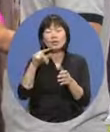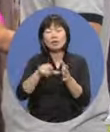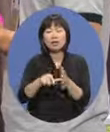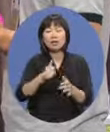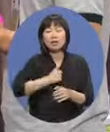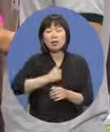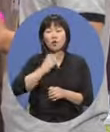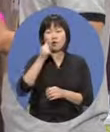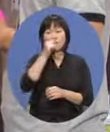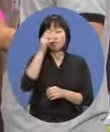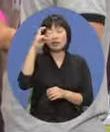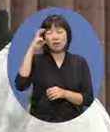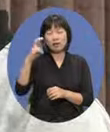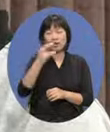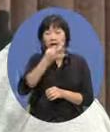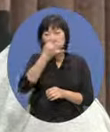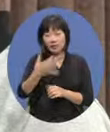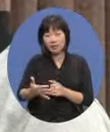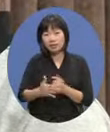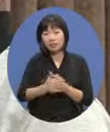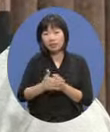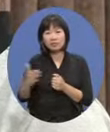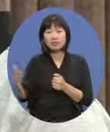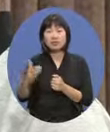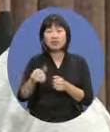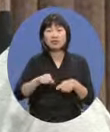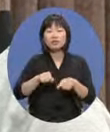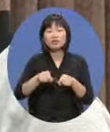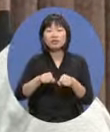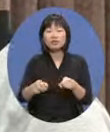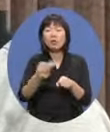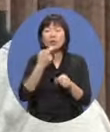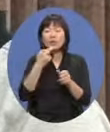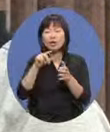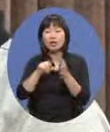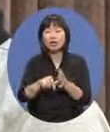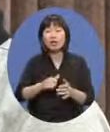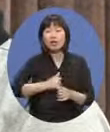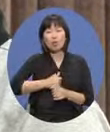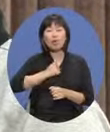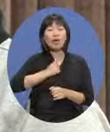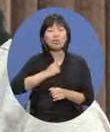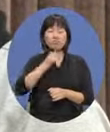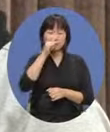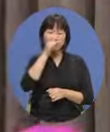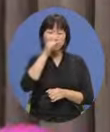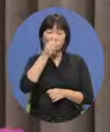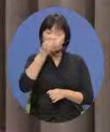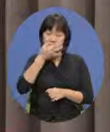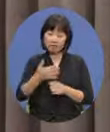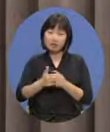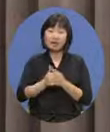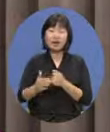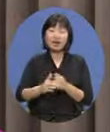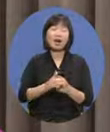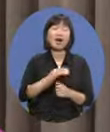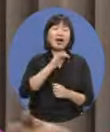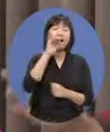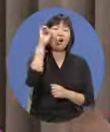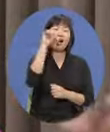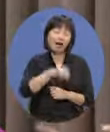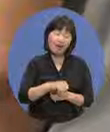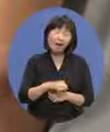화가 좀 났어. 힘드니까. 청소 안 하고 그랬을 때 화가 좀 났어. 힘드니까. 아, 그랬구나.